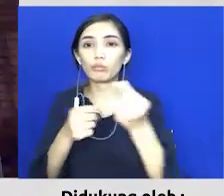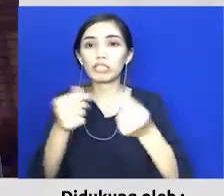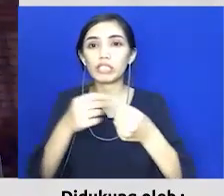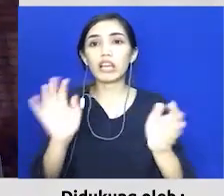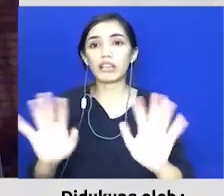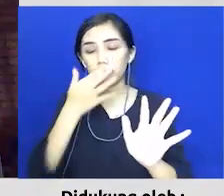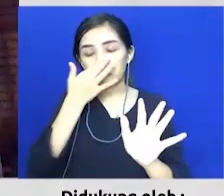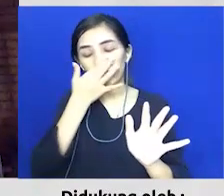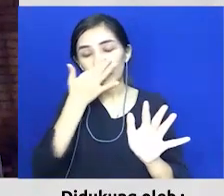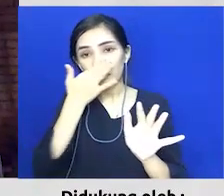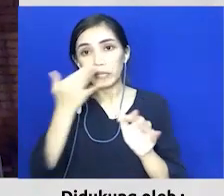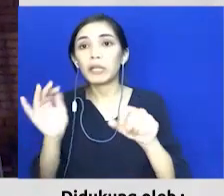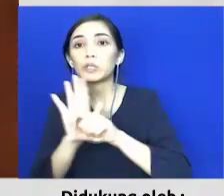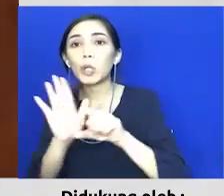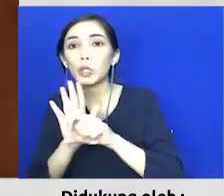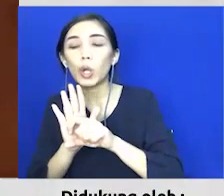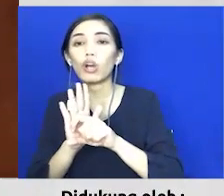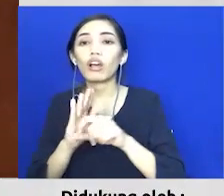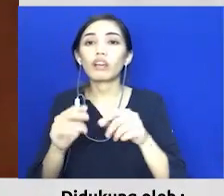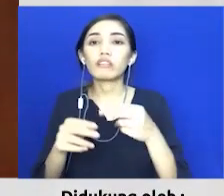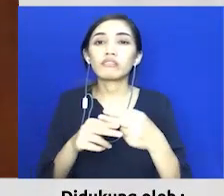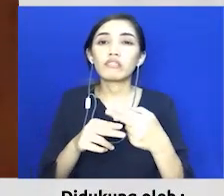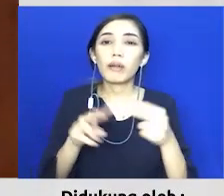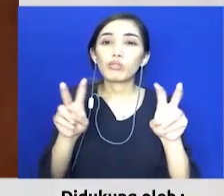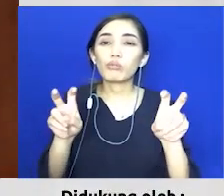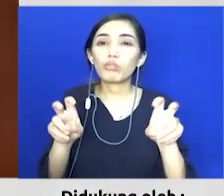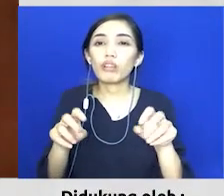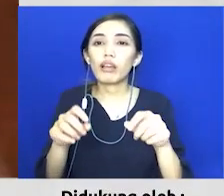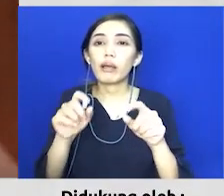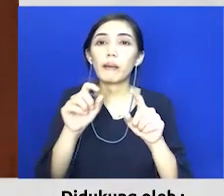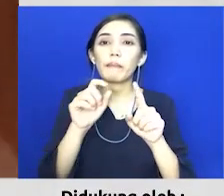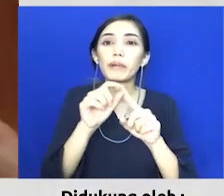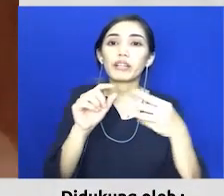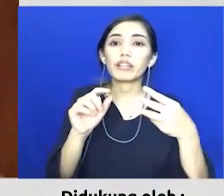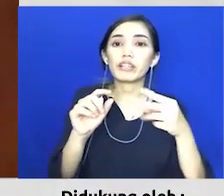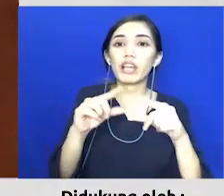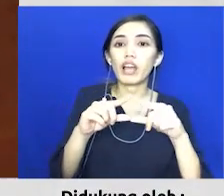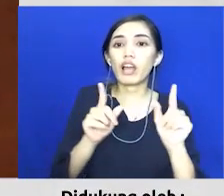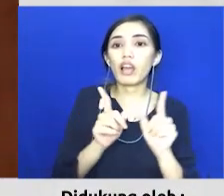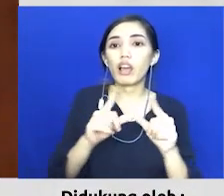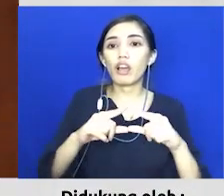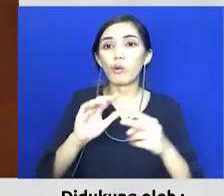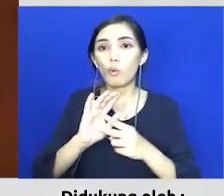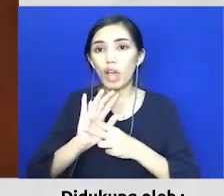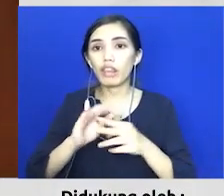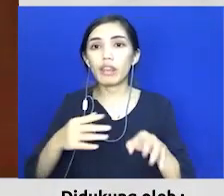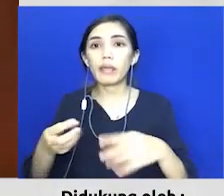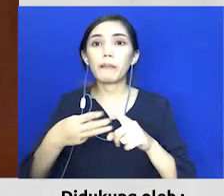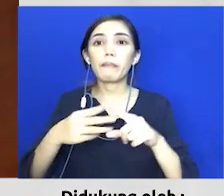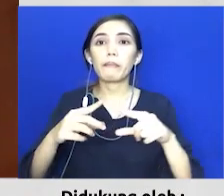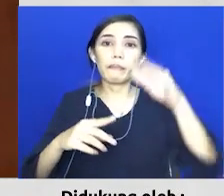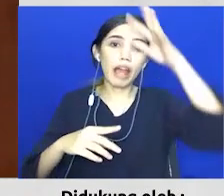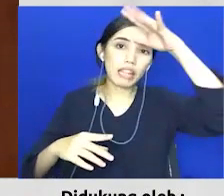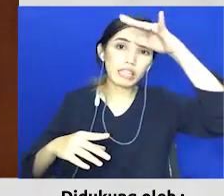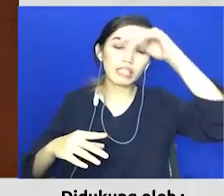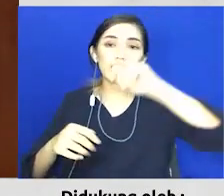ya. Dibikin di Bali, akan dibikin di Bali ya. Dengan sinemaskop macam-macam, ada orang ya, salah